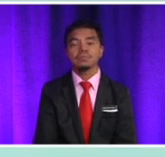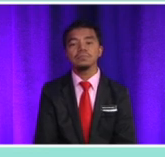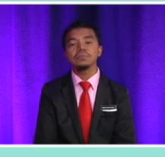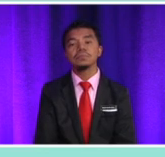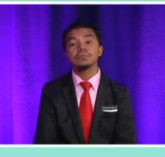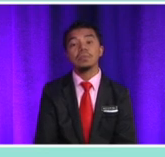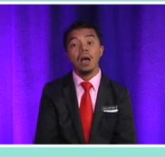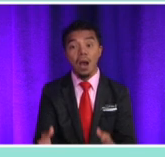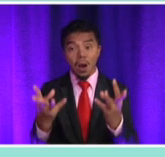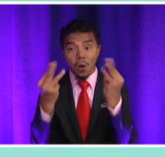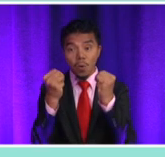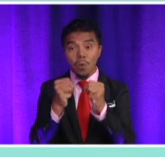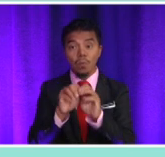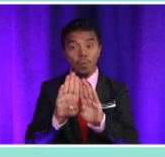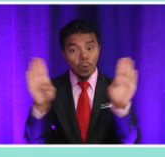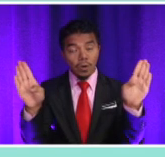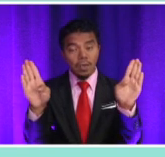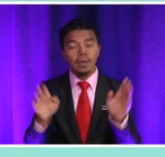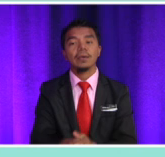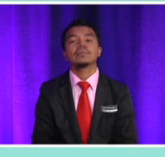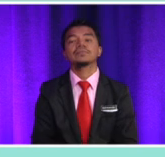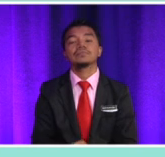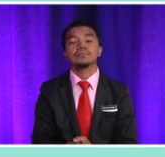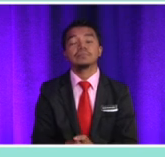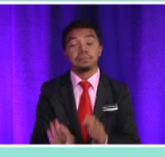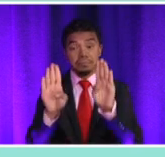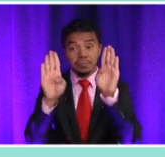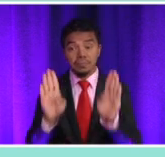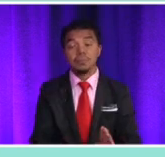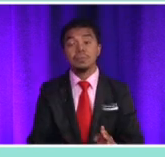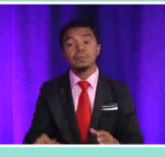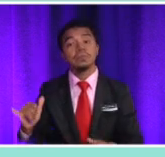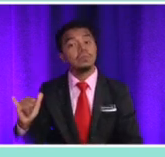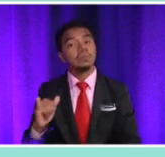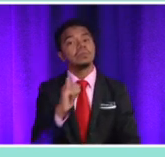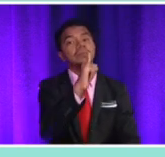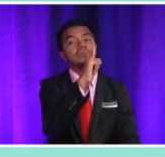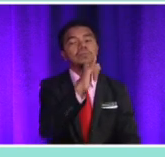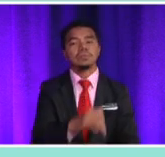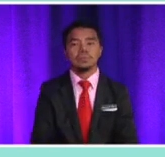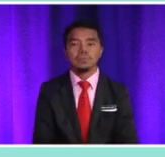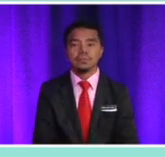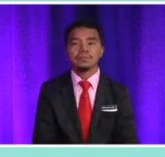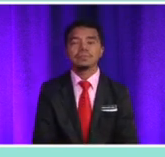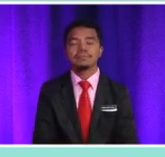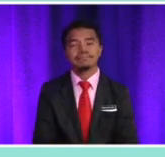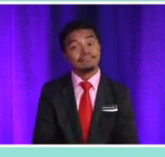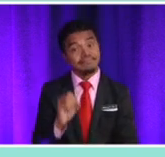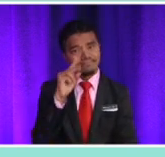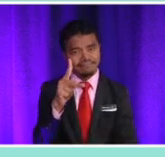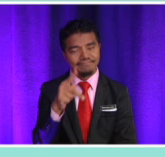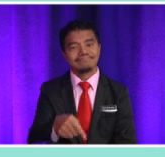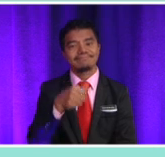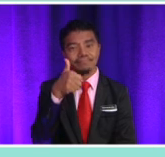tentang penebangan jadi maknanya dia Coba cari maklumat itu oke bagus